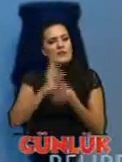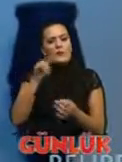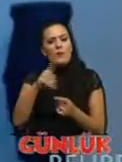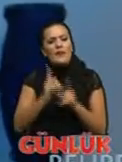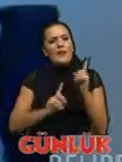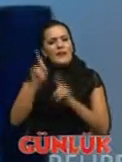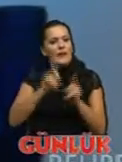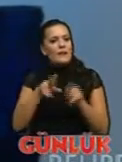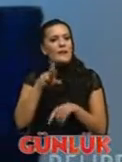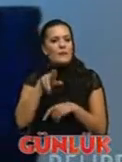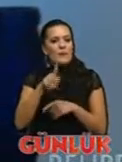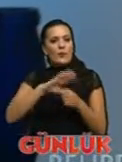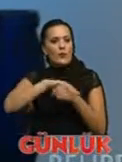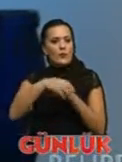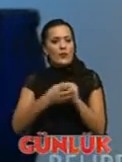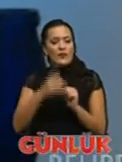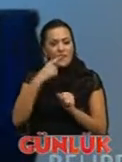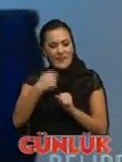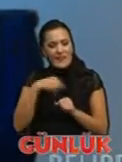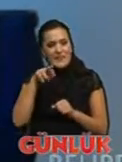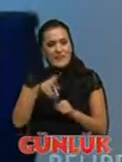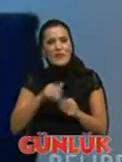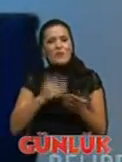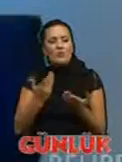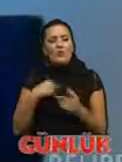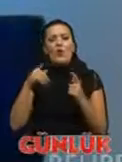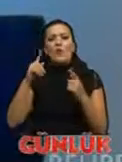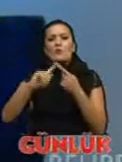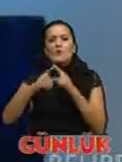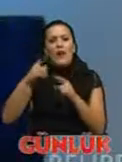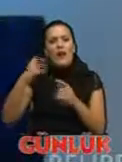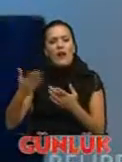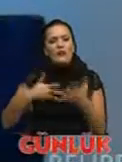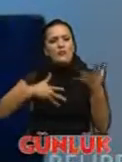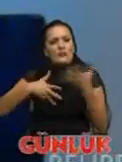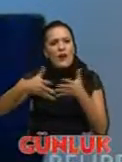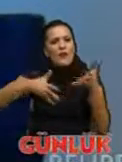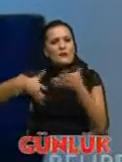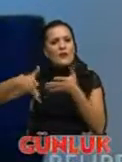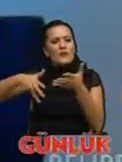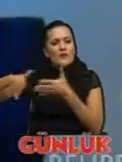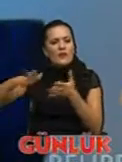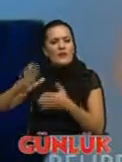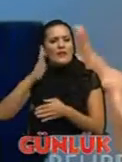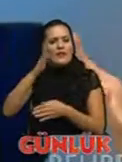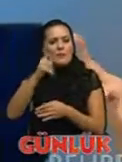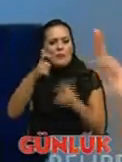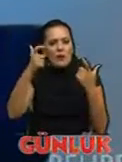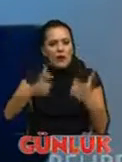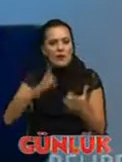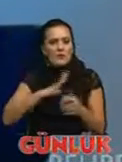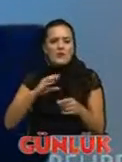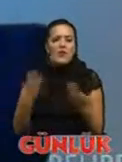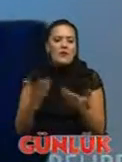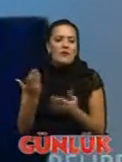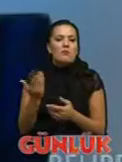bir internet gibi, dünyanın dediğiniz gibi, bırakın Louvre Müzesi'ni, sokağına tabii giren bir ortamda